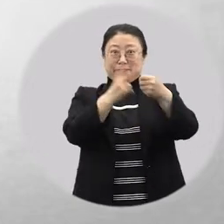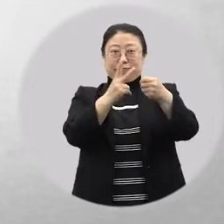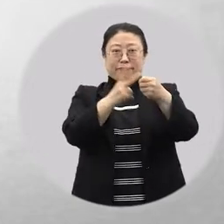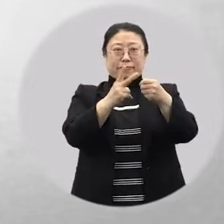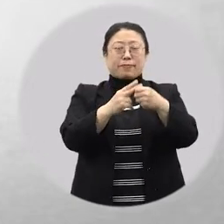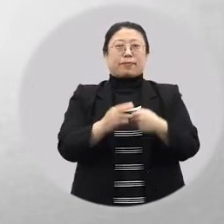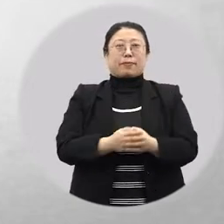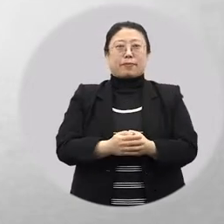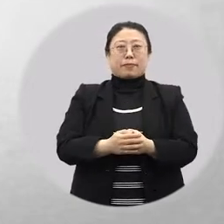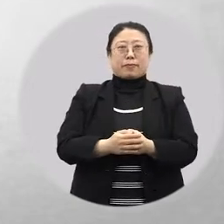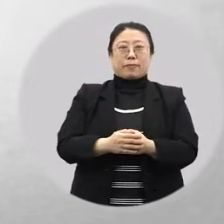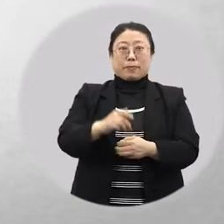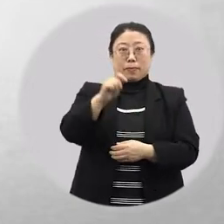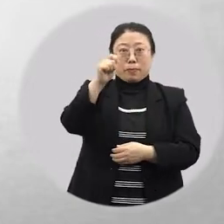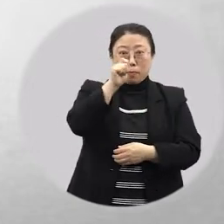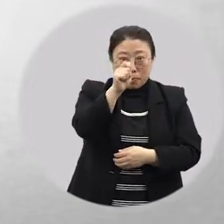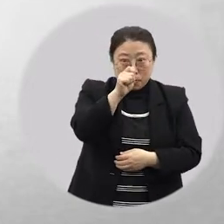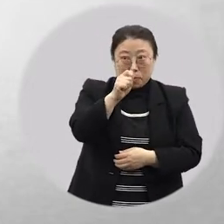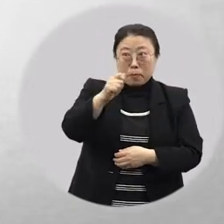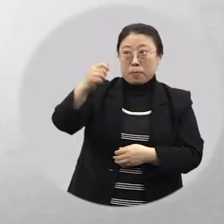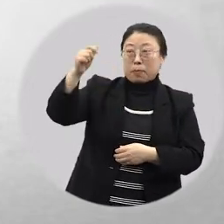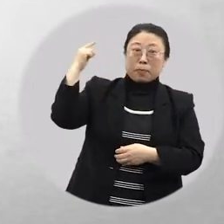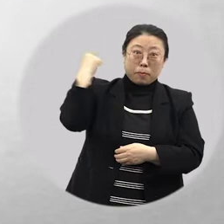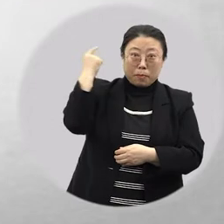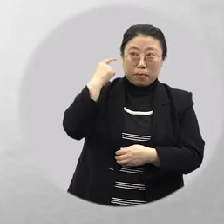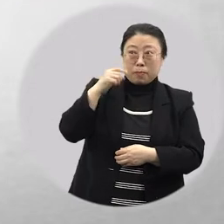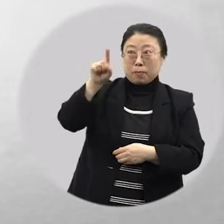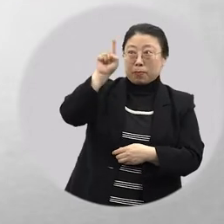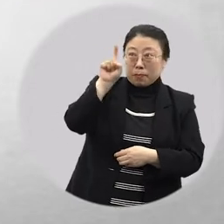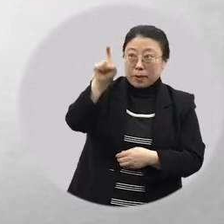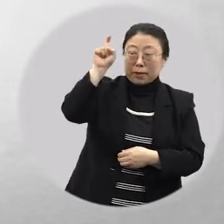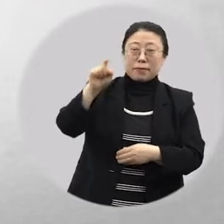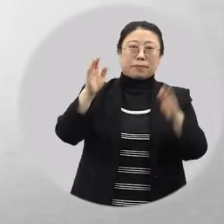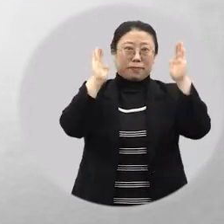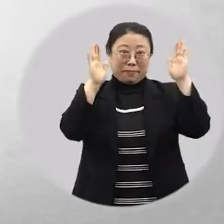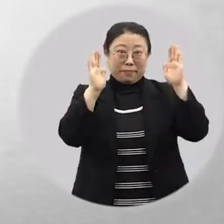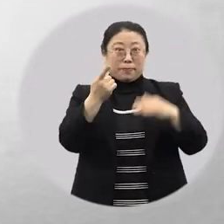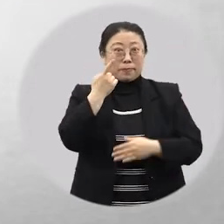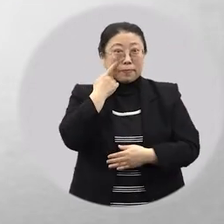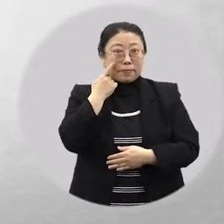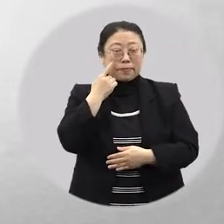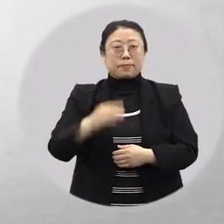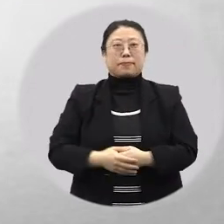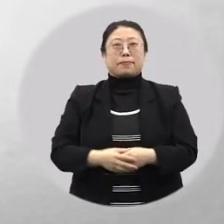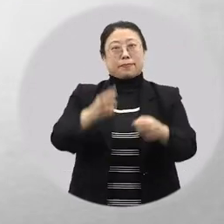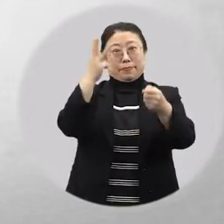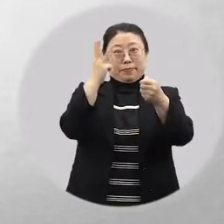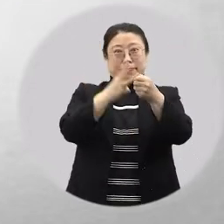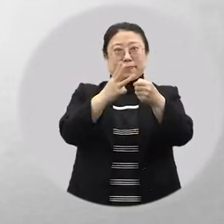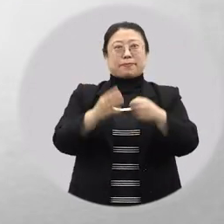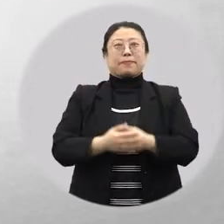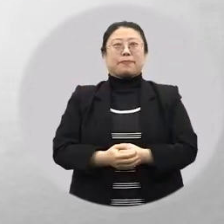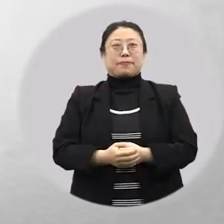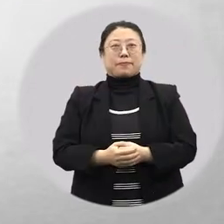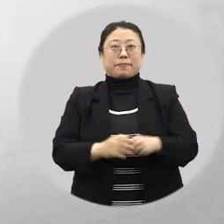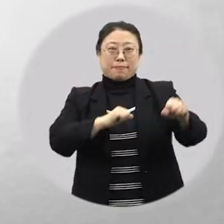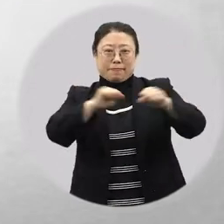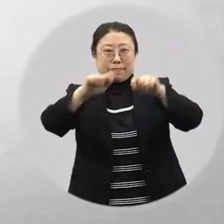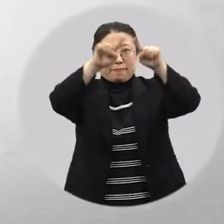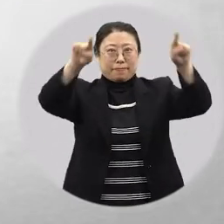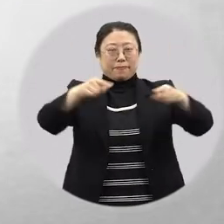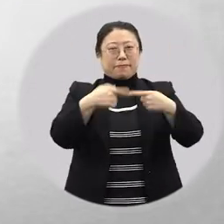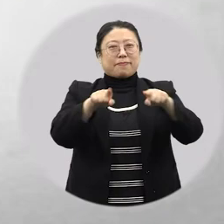화면에 돋보기나 사운드 모양의 아이콘을 눌러보면서 학습해 보세요 셋 활동지와 함께 학습하면